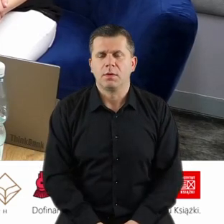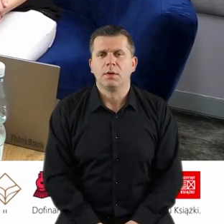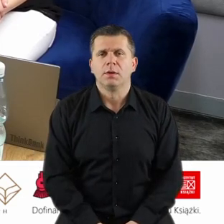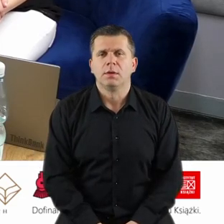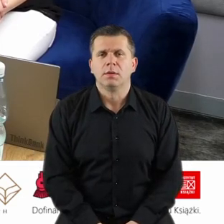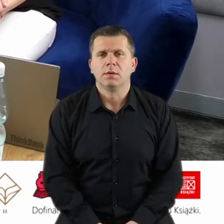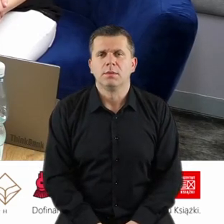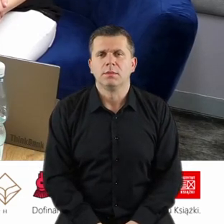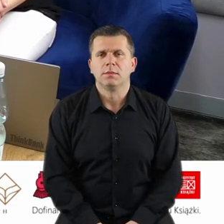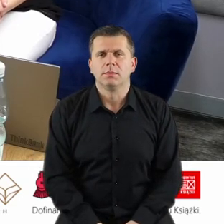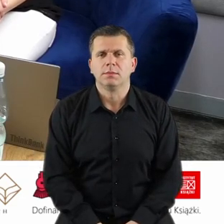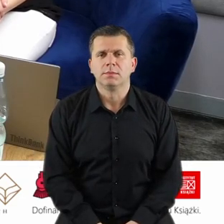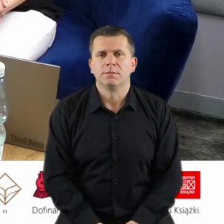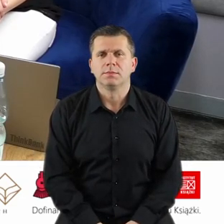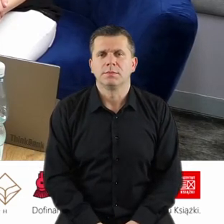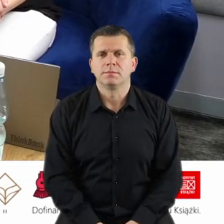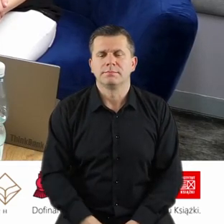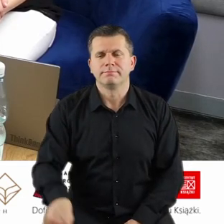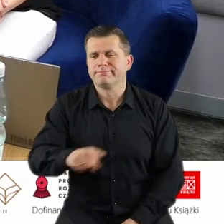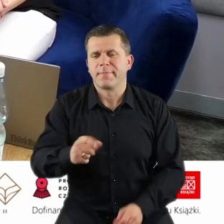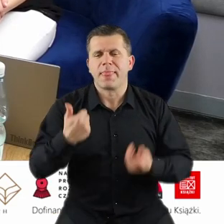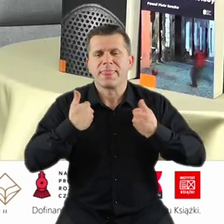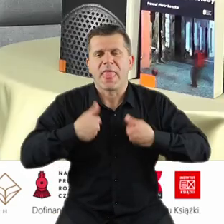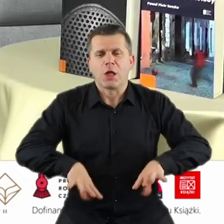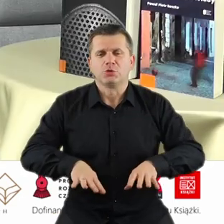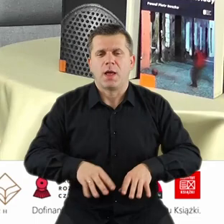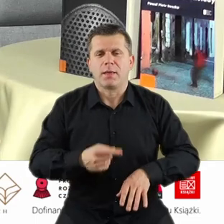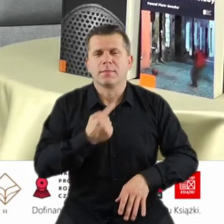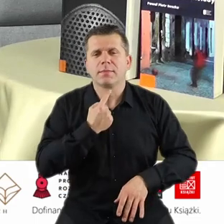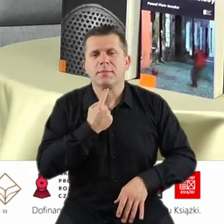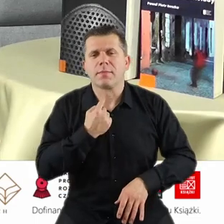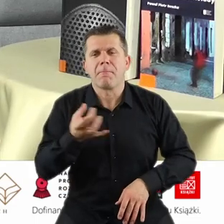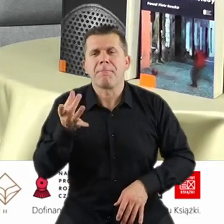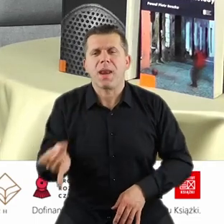sfabrykowałem taką historię o właśnie niechcianych pragnieniach